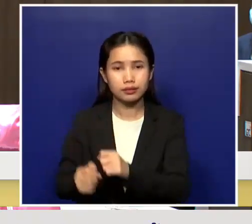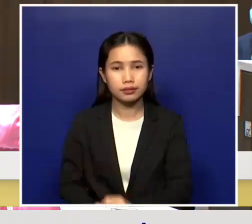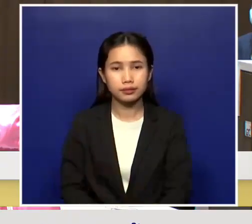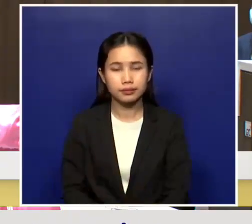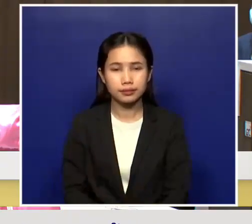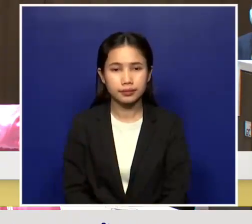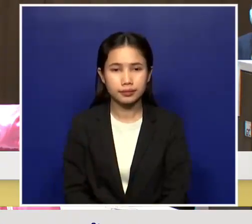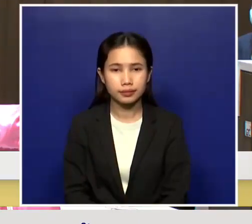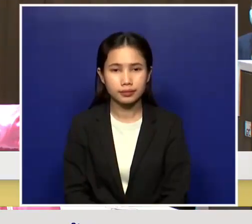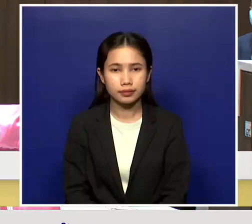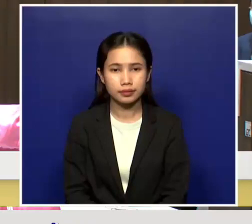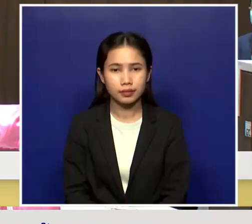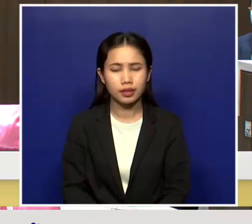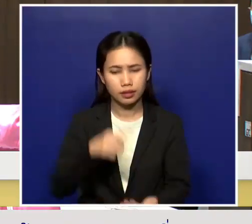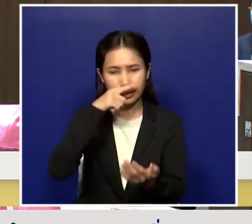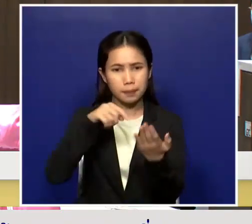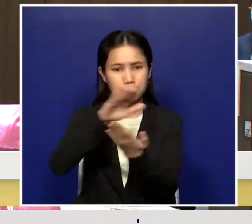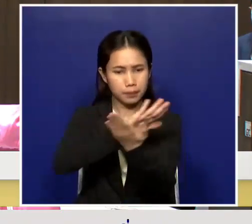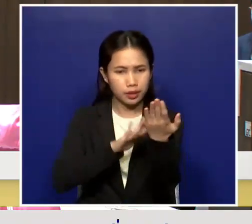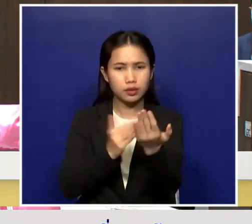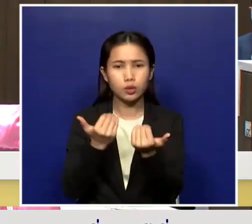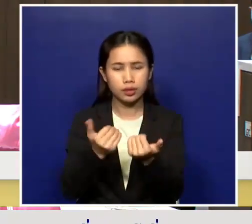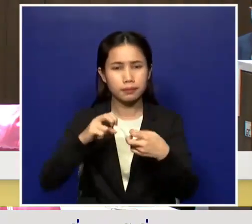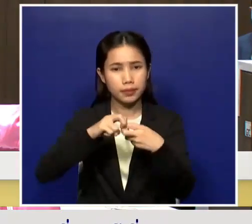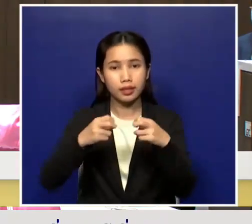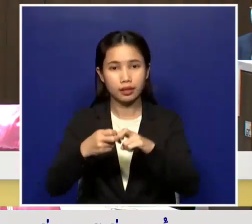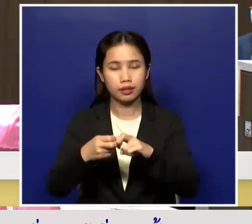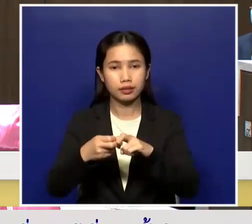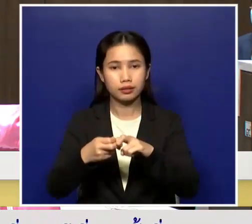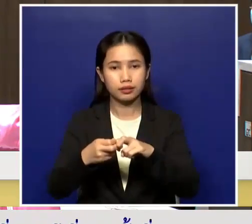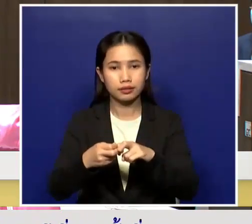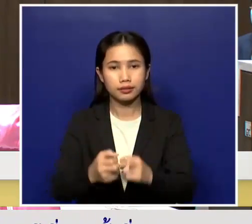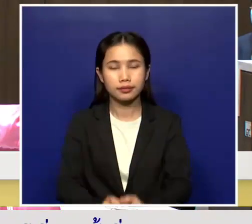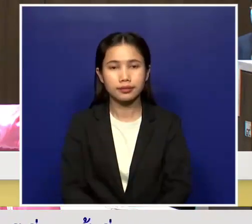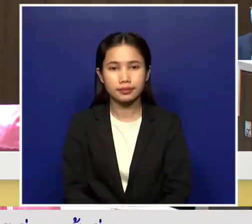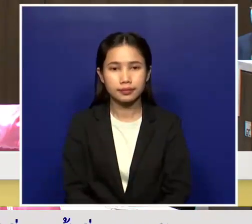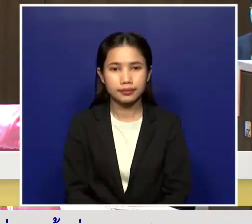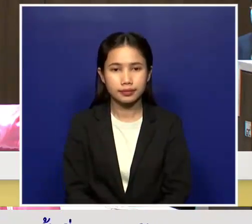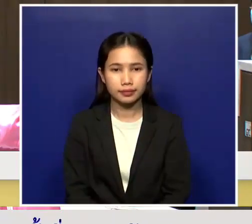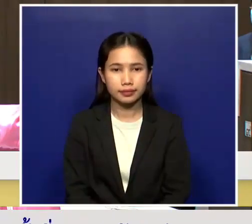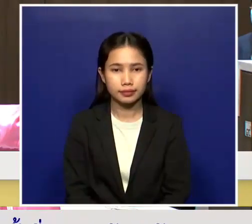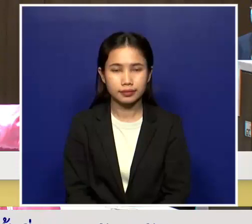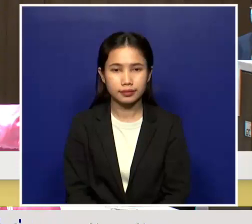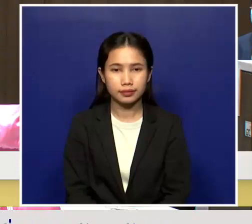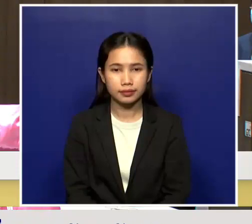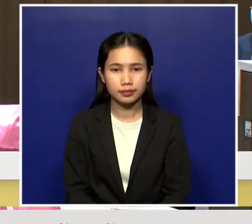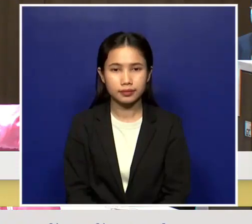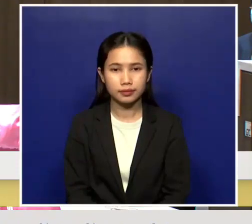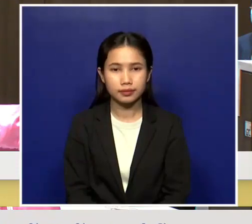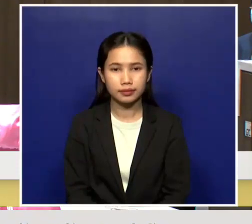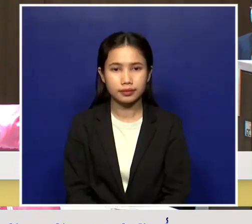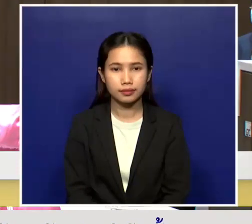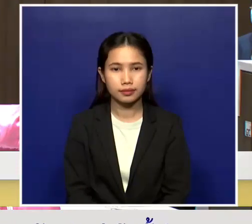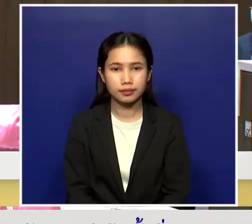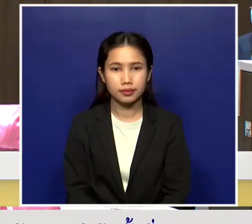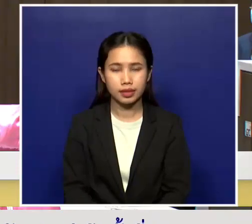บ้านเมืองเนี่ยยังอยู่ในวิกฤตนะแล้วท่านก็แทนที่จะทำอะไรเพื่อทำ